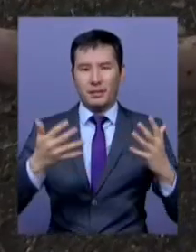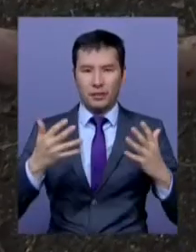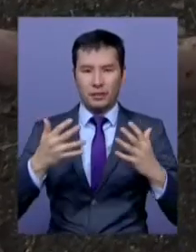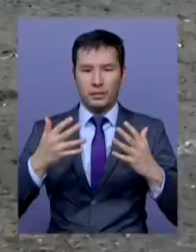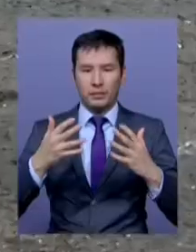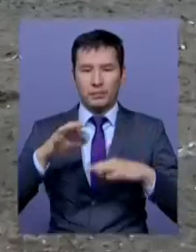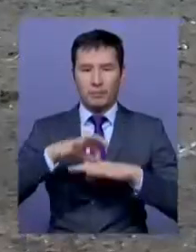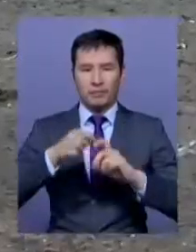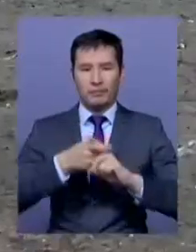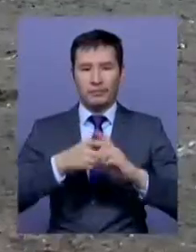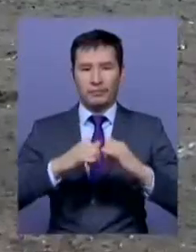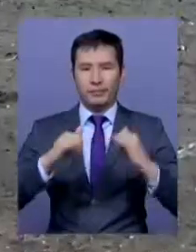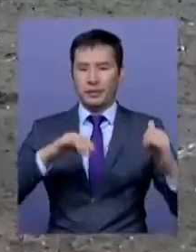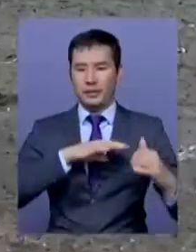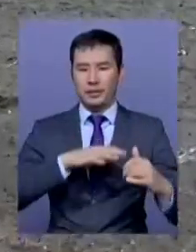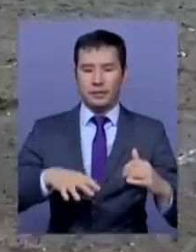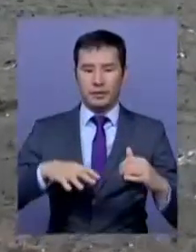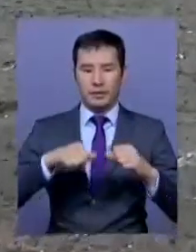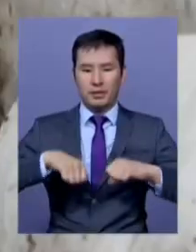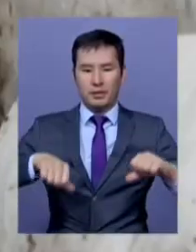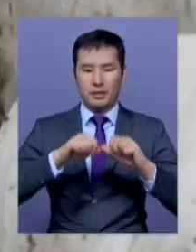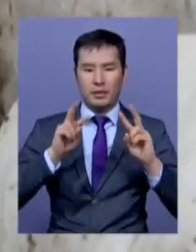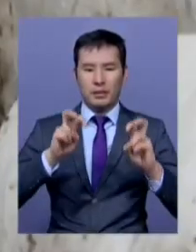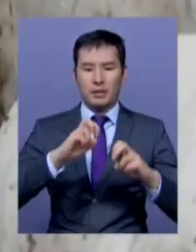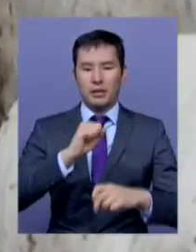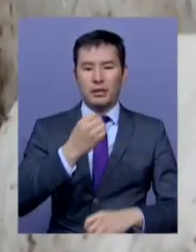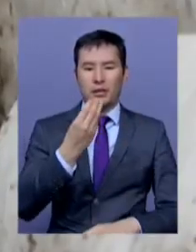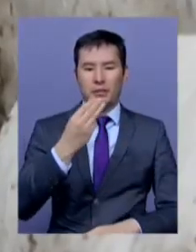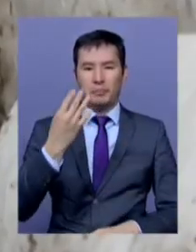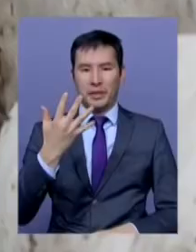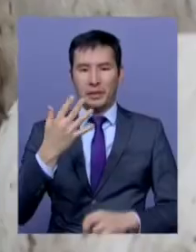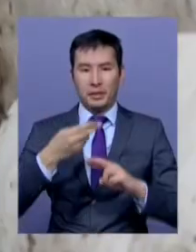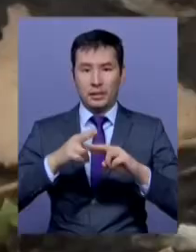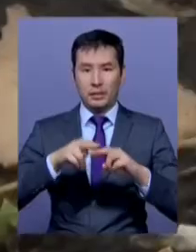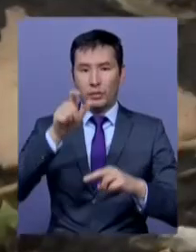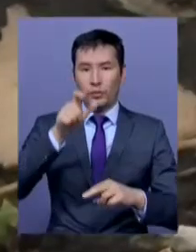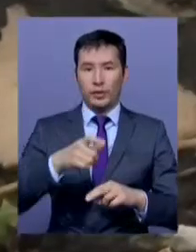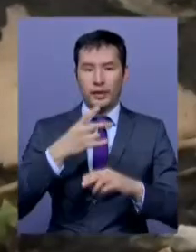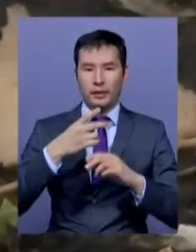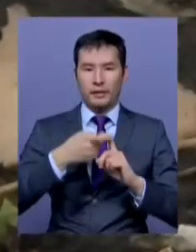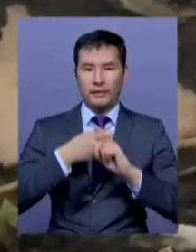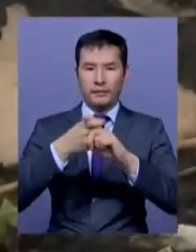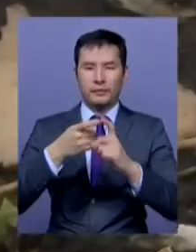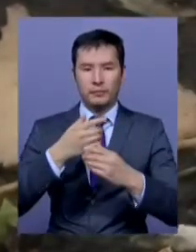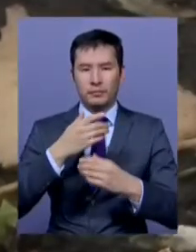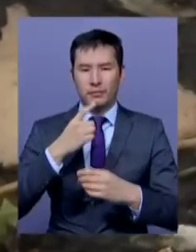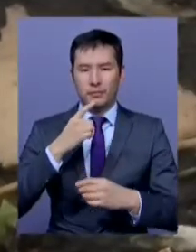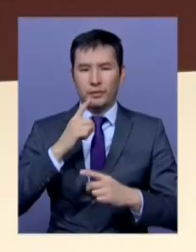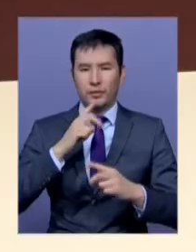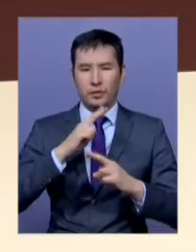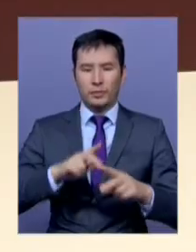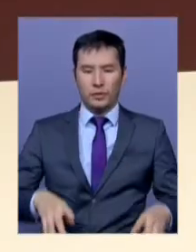Жоғары патогенді құс тұмауының типі H5. Індет құстан адамға жұқпайды деп сендіреді мамандар. Дегенмен сақтық шарасы артықтық